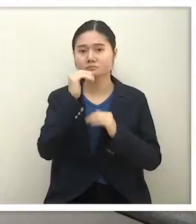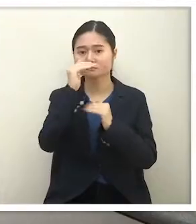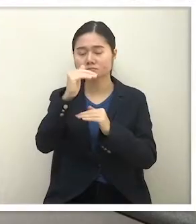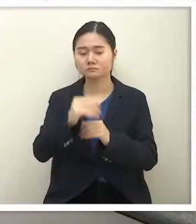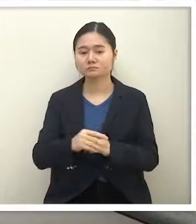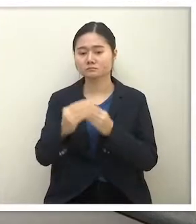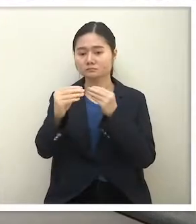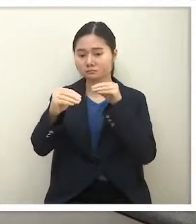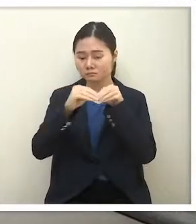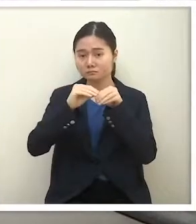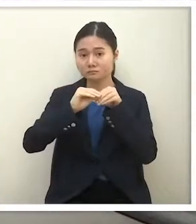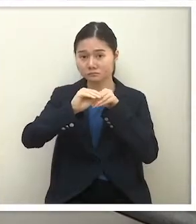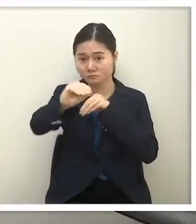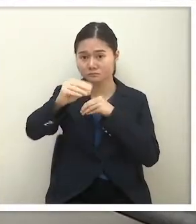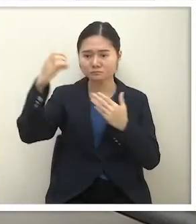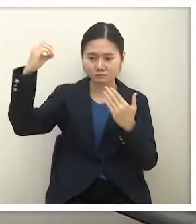ใกล้ไกลแสงตกกระทบ